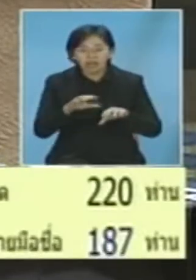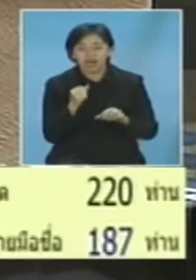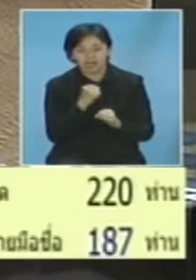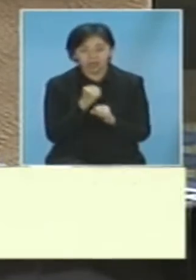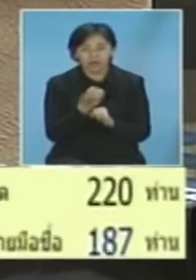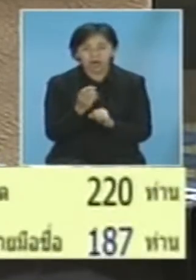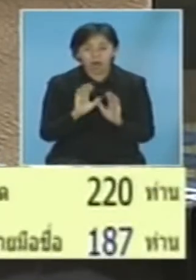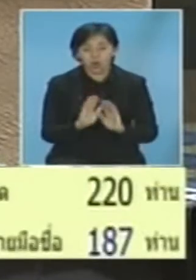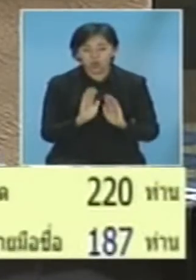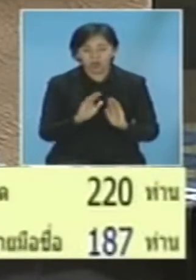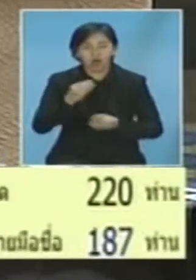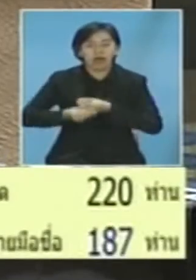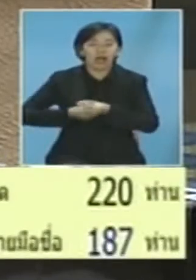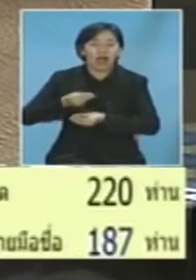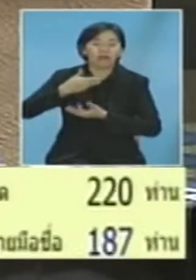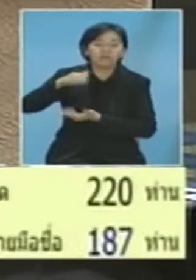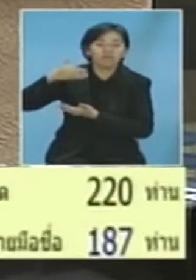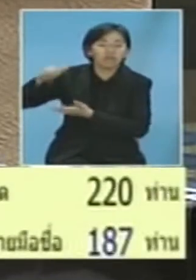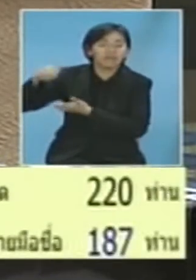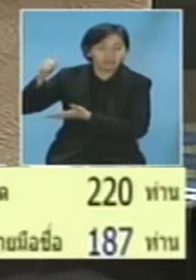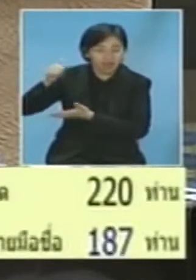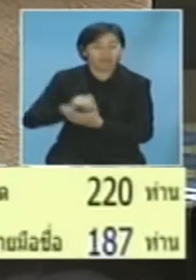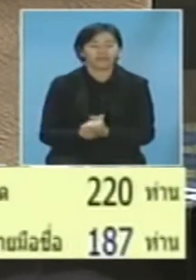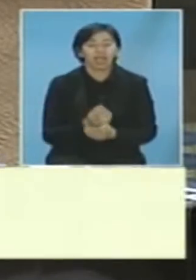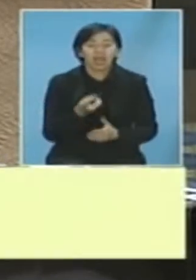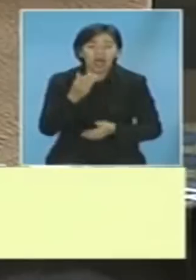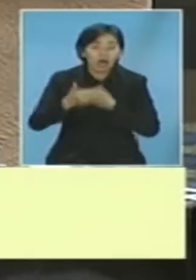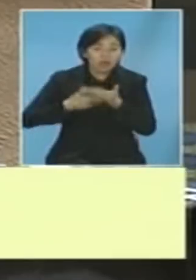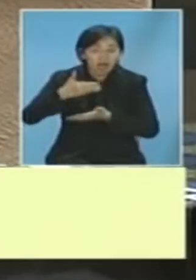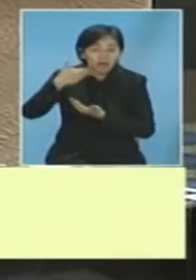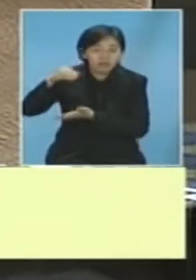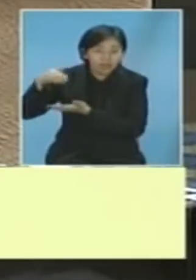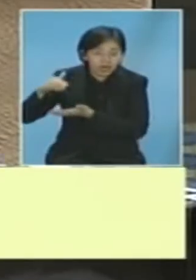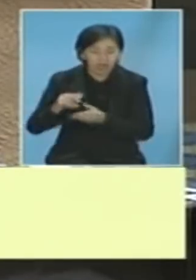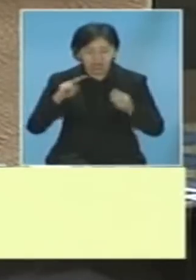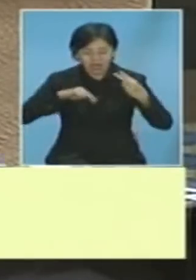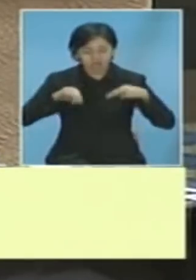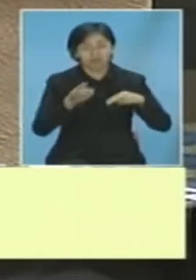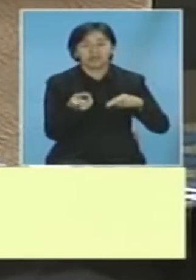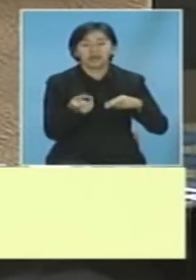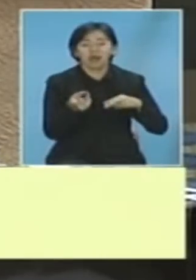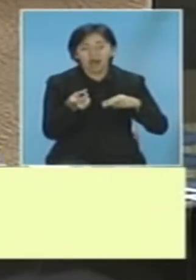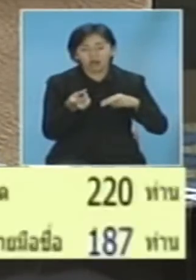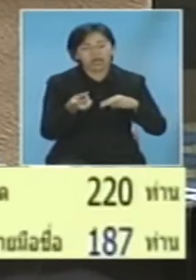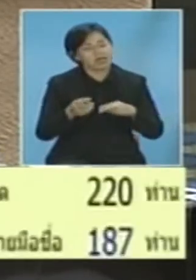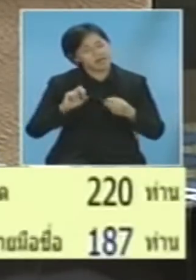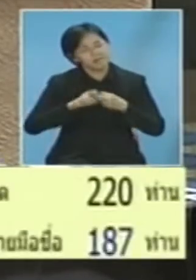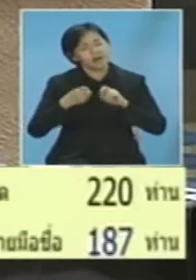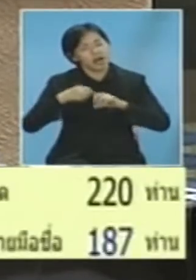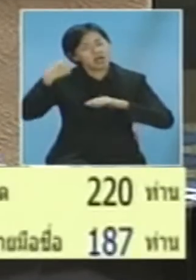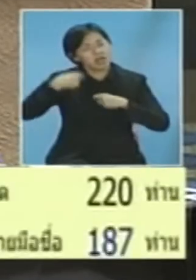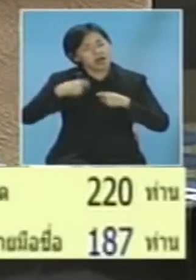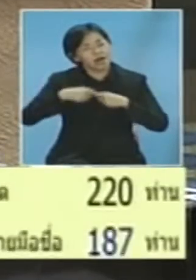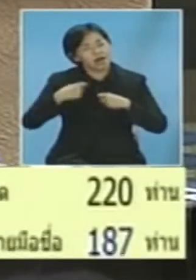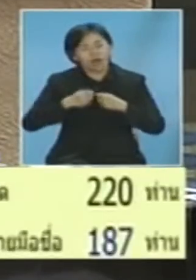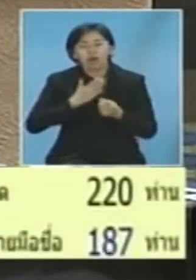ที่มีอยู่ในสต็อกไปขายซึ่งต้องยอมรับว่าการตรวจข้าวมีความซับซ้อนซึ่งกระผม